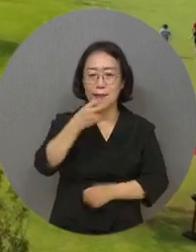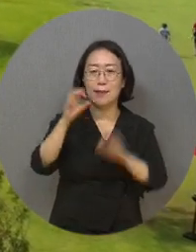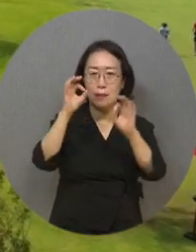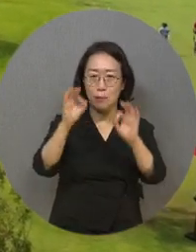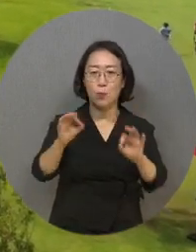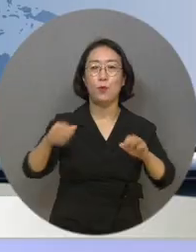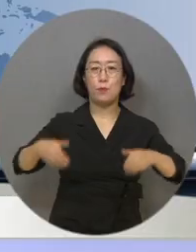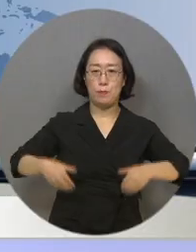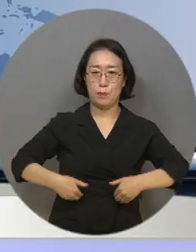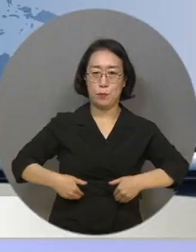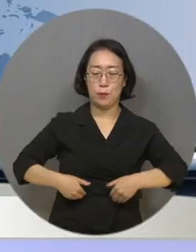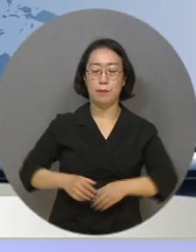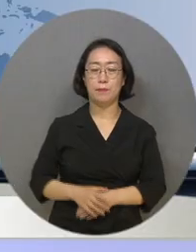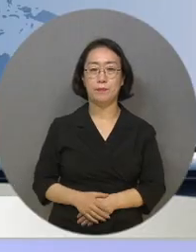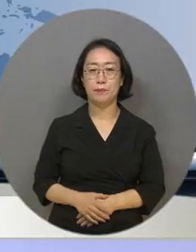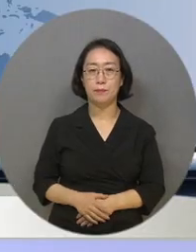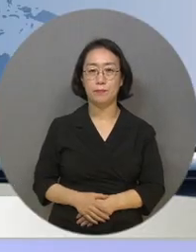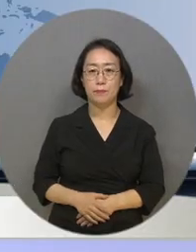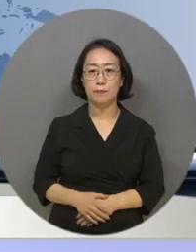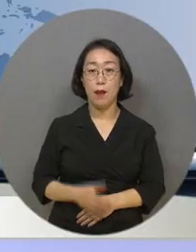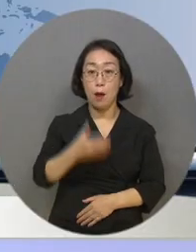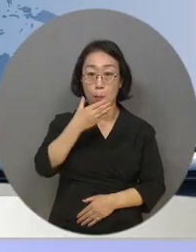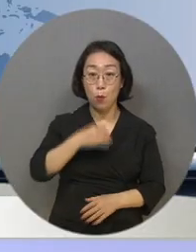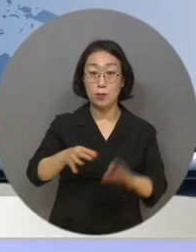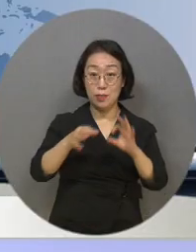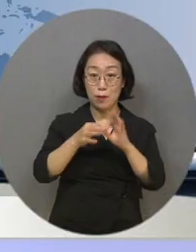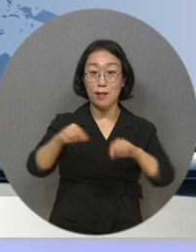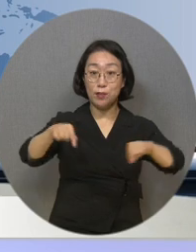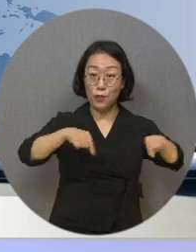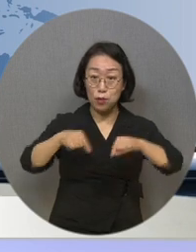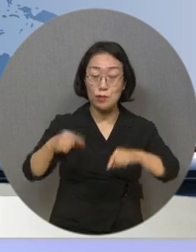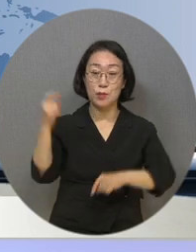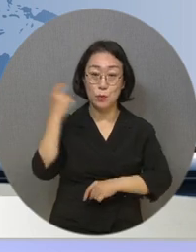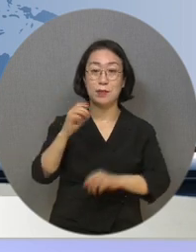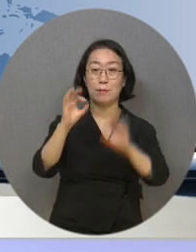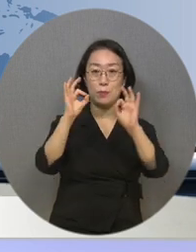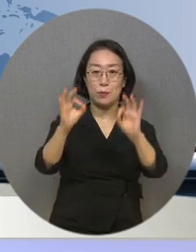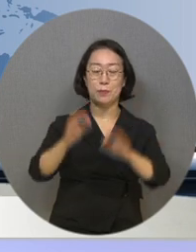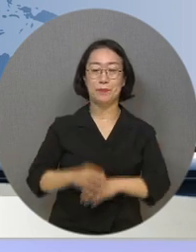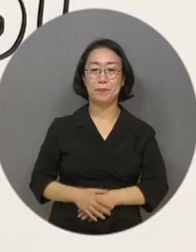보입니다. 이어서 복지계 정책 소식 만나보겠습니다.